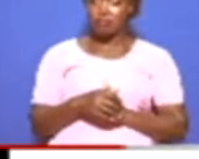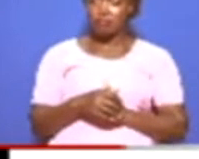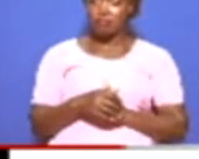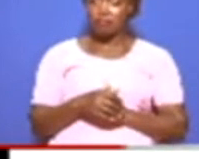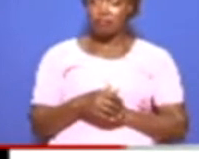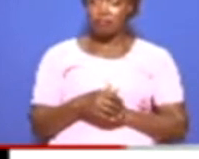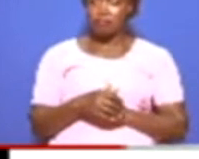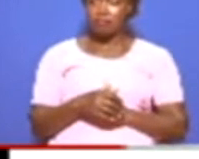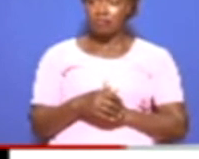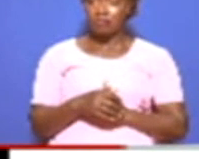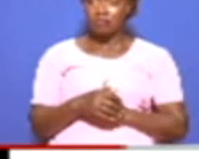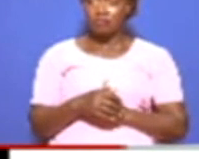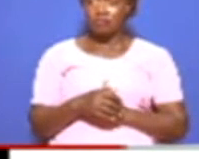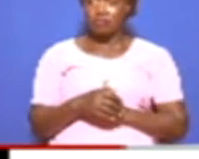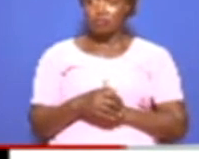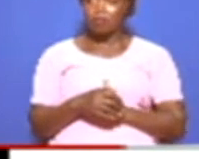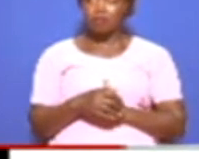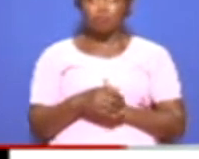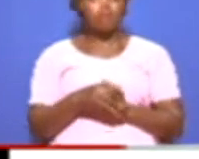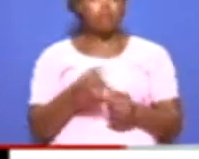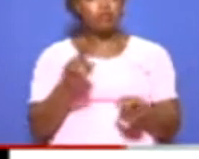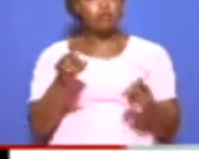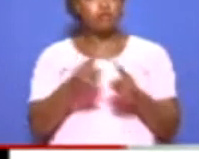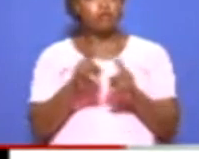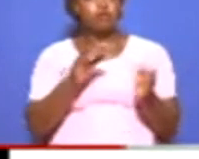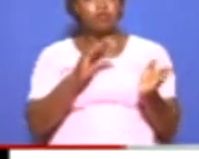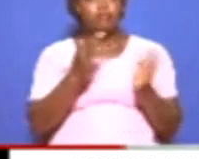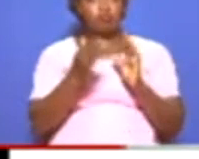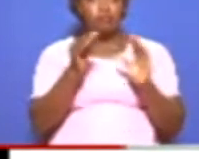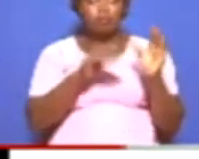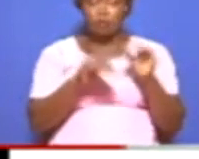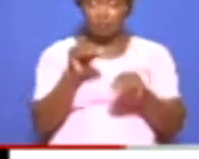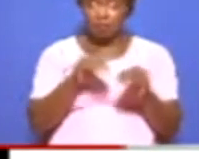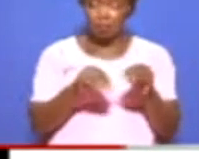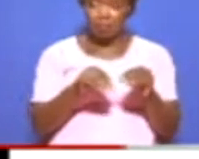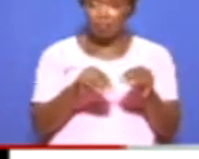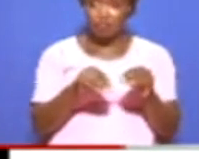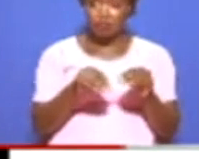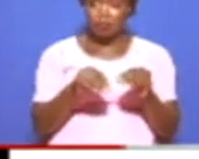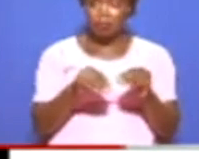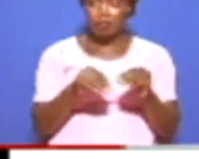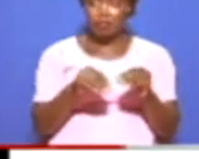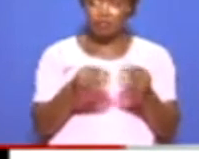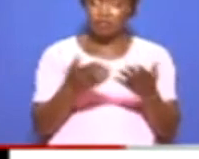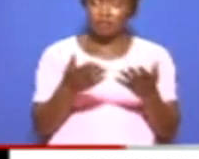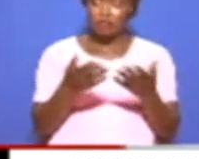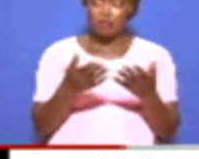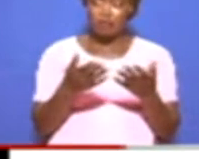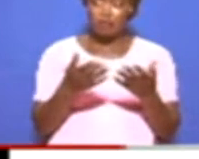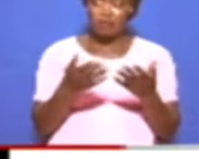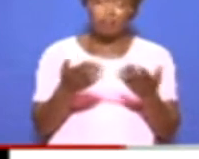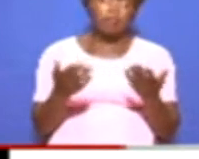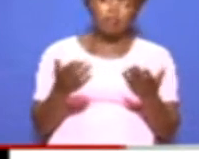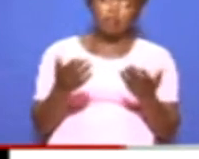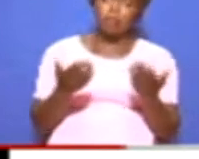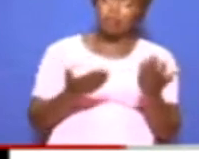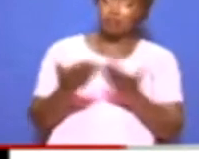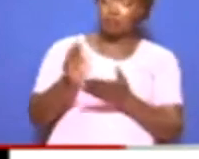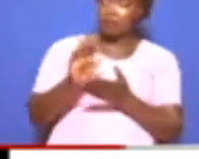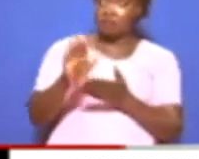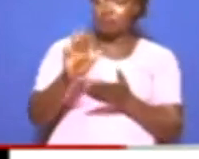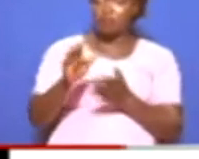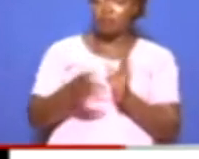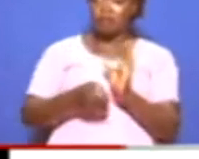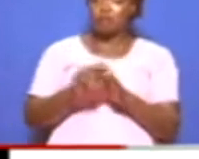Tukizungumzia kwamba tunaelekea katika uchaguzi mkuu, unapata kwamba huduma za marubani zitahitajika kwa